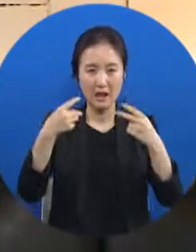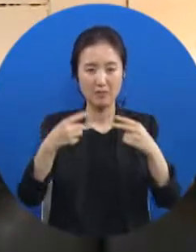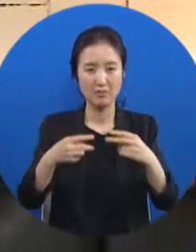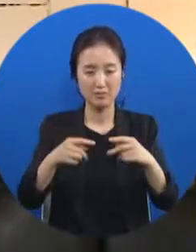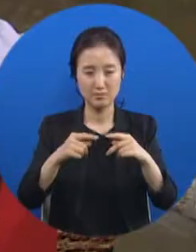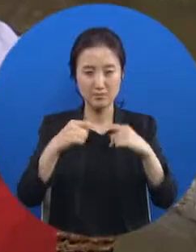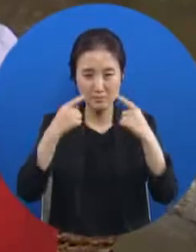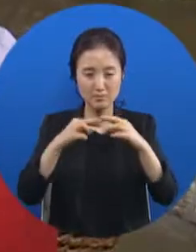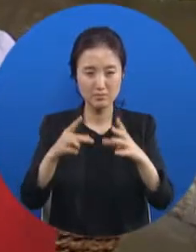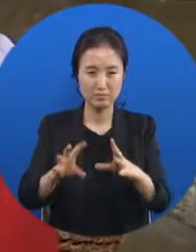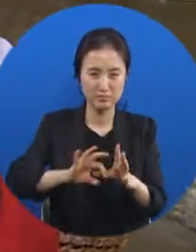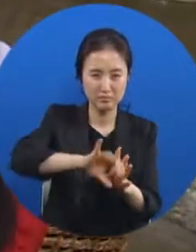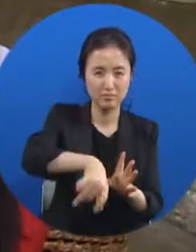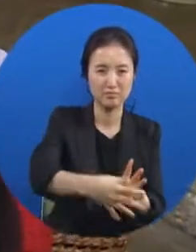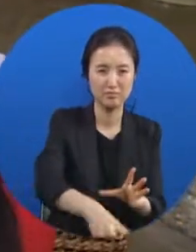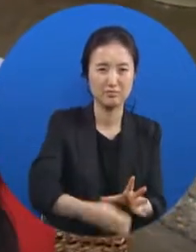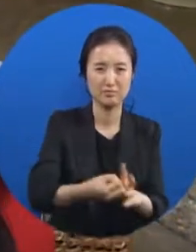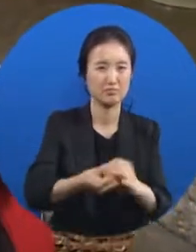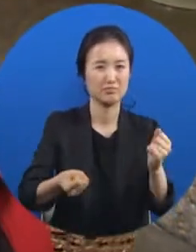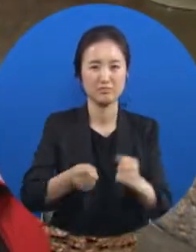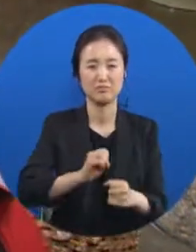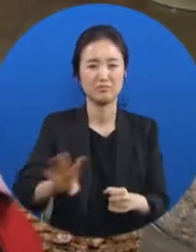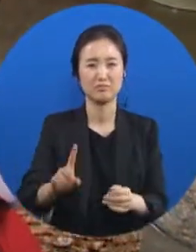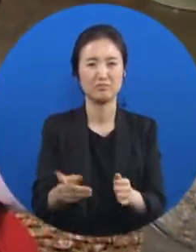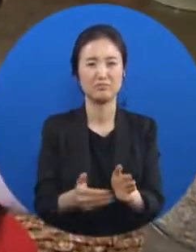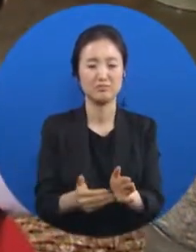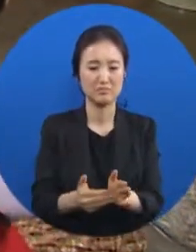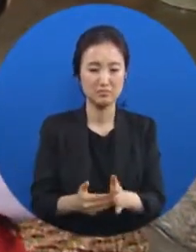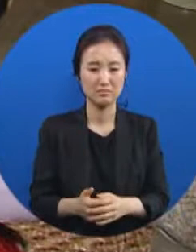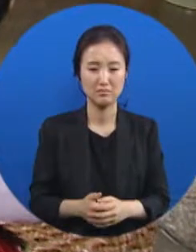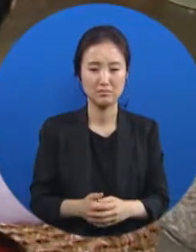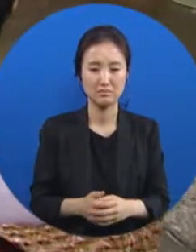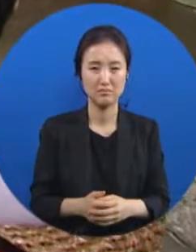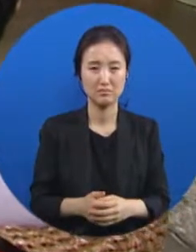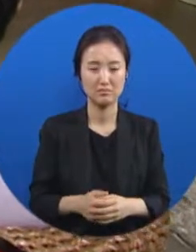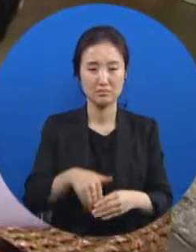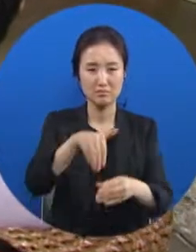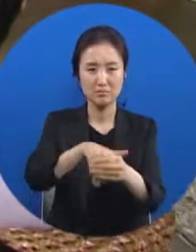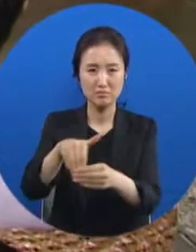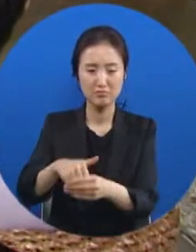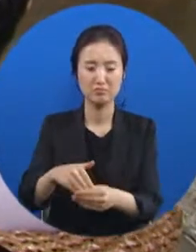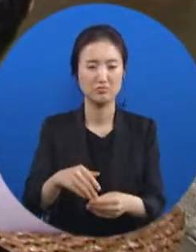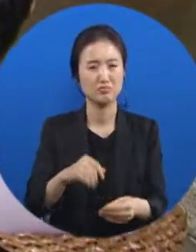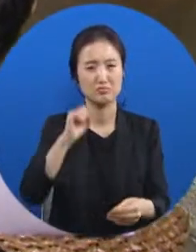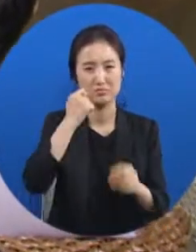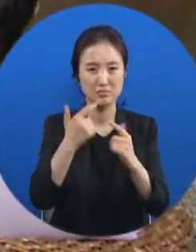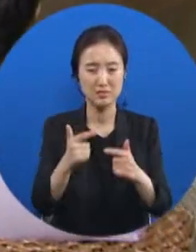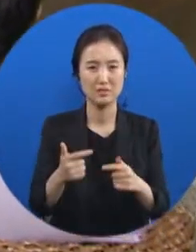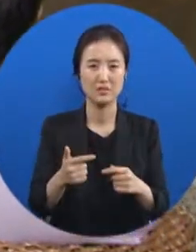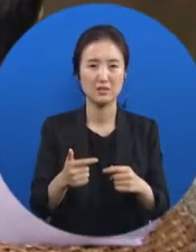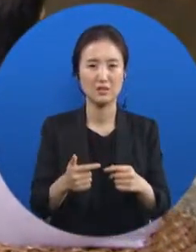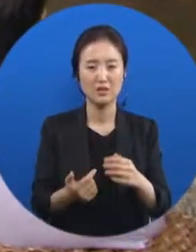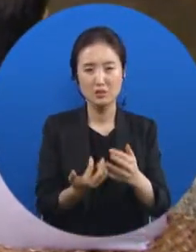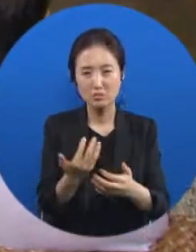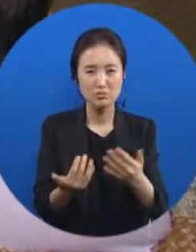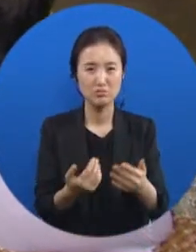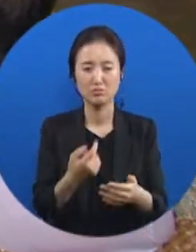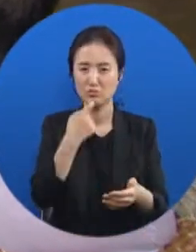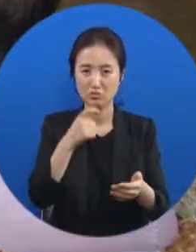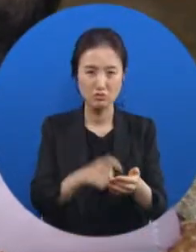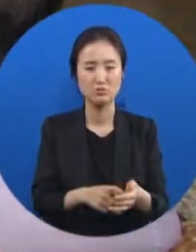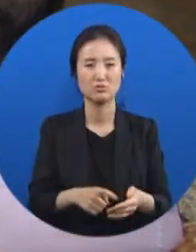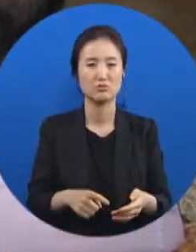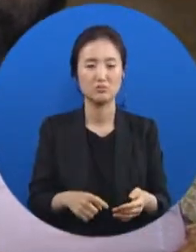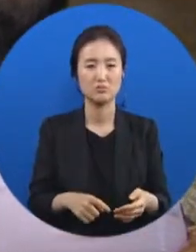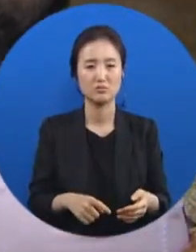그냥 버리면 되는 거고. 예? 그 뭐 모내기 하는 게 뭐 어려워요. 삽질하는 게 뭐 어렵고. 예? 불 뗄 게 뭐 어렵어. 그냥 삽으로